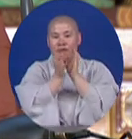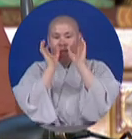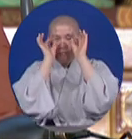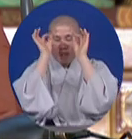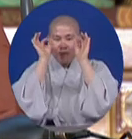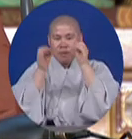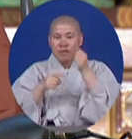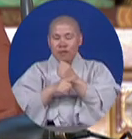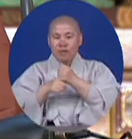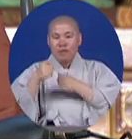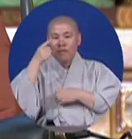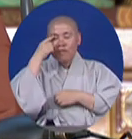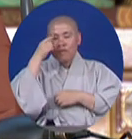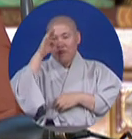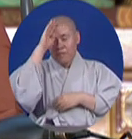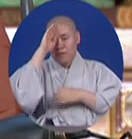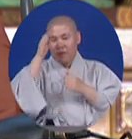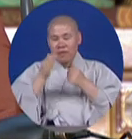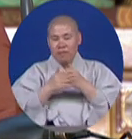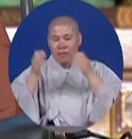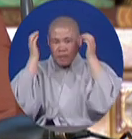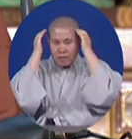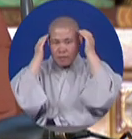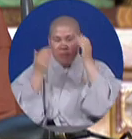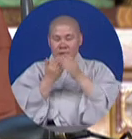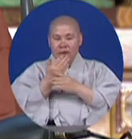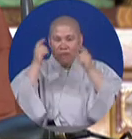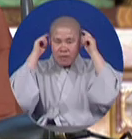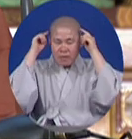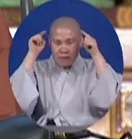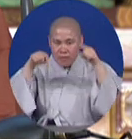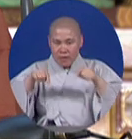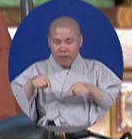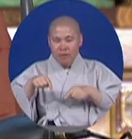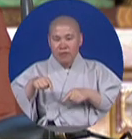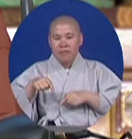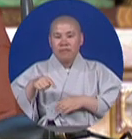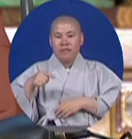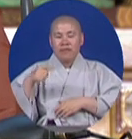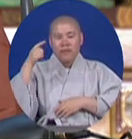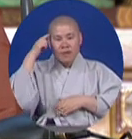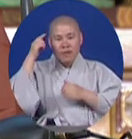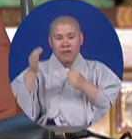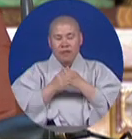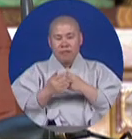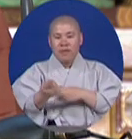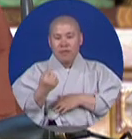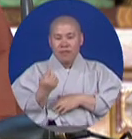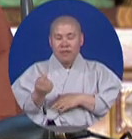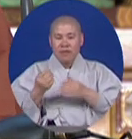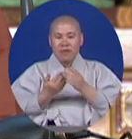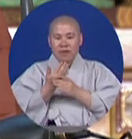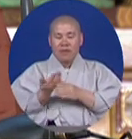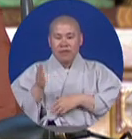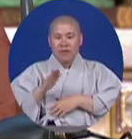거 그것만 이상하게 생각하고 자기 눈 속에 병이 있는 건 못 깨닫는다 이거예요.